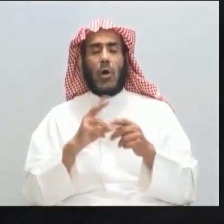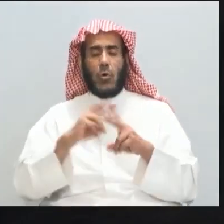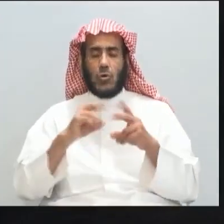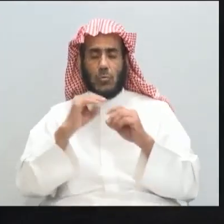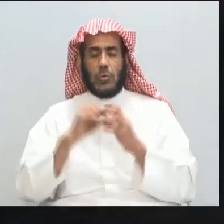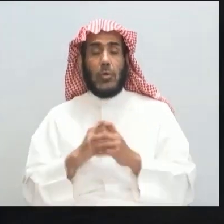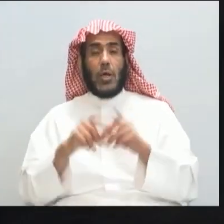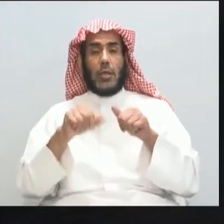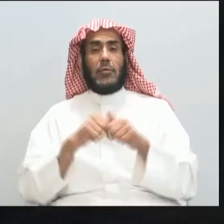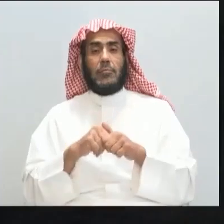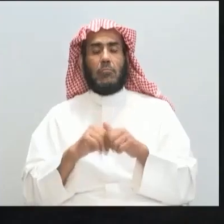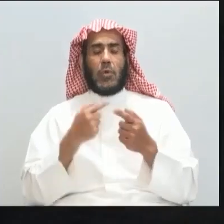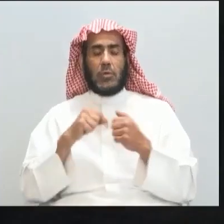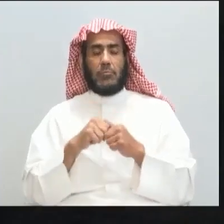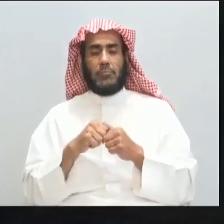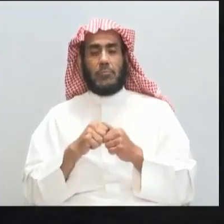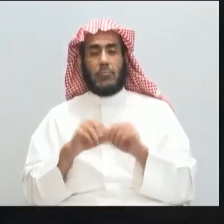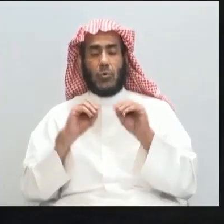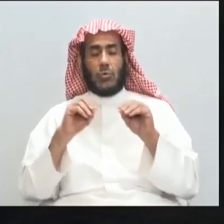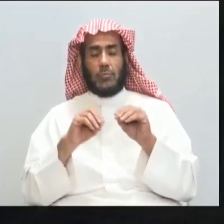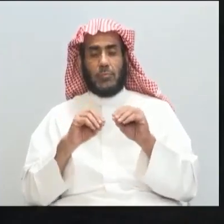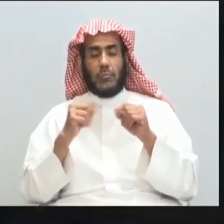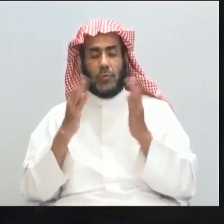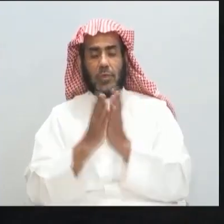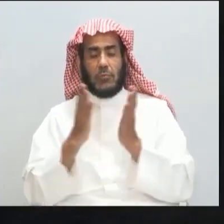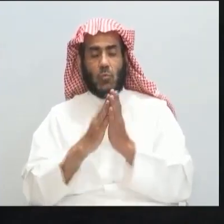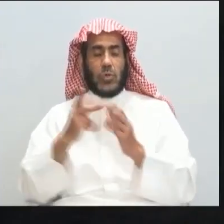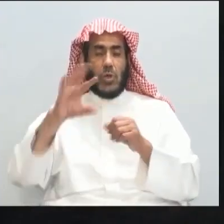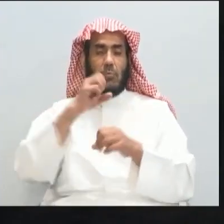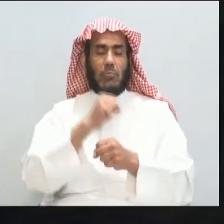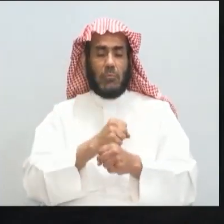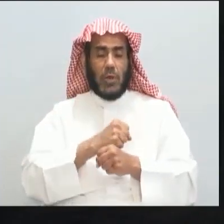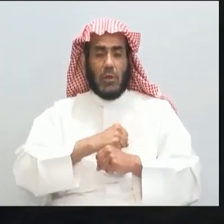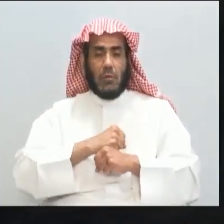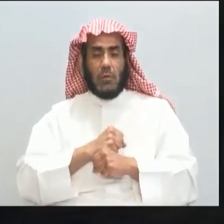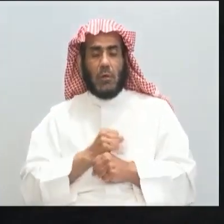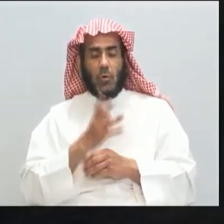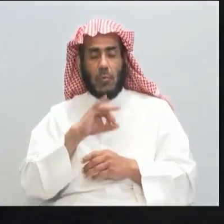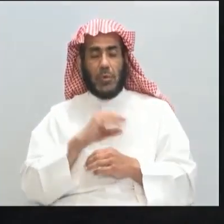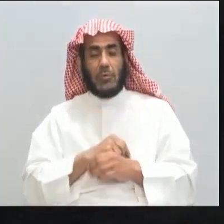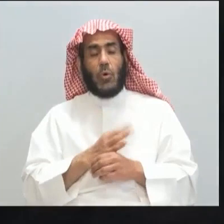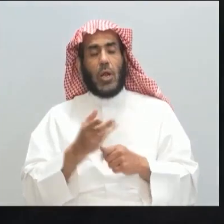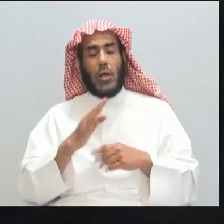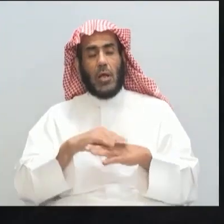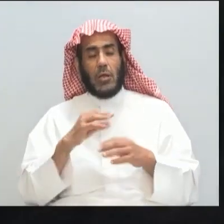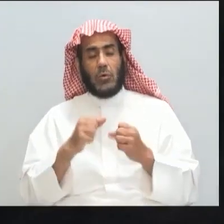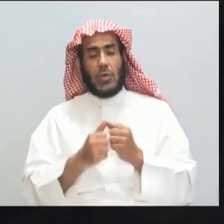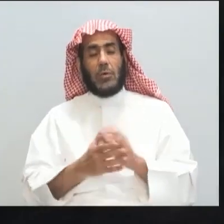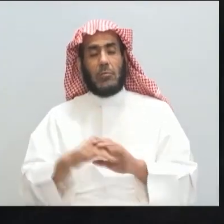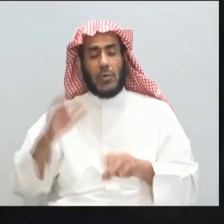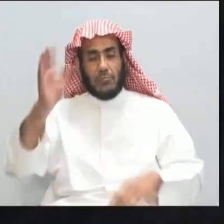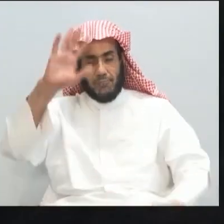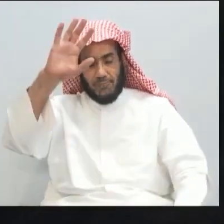للجمله هذا اردنا ان نورده في هذا الدرس وصلى الله وسلم على نبينا محمد وعلى اله وصحبه